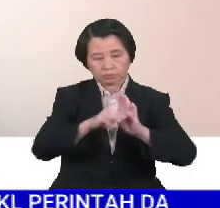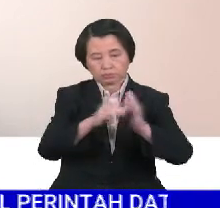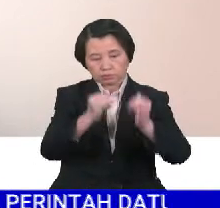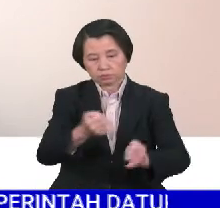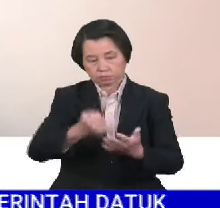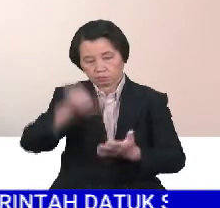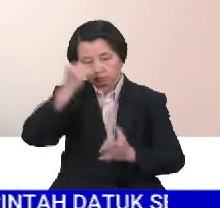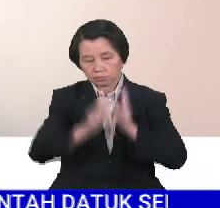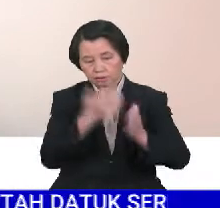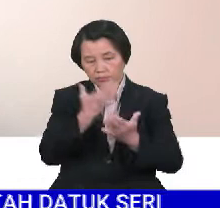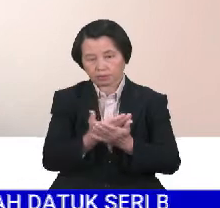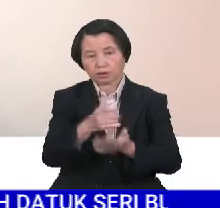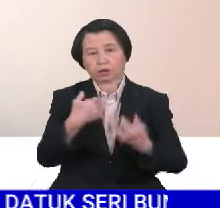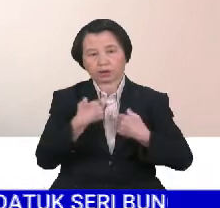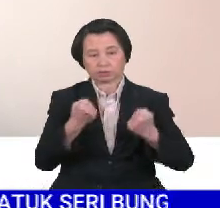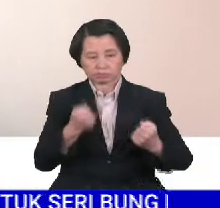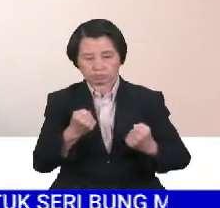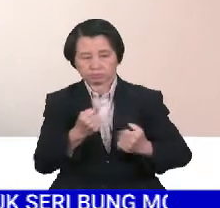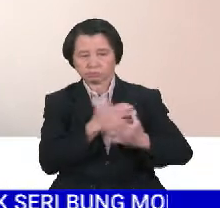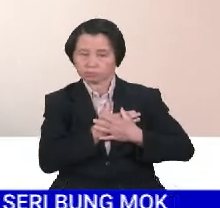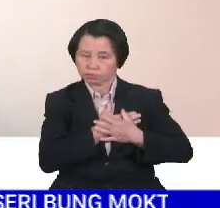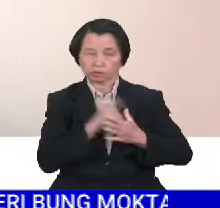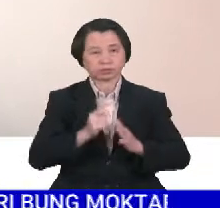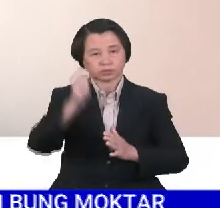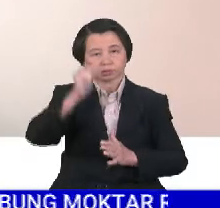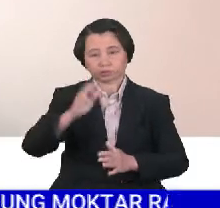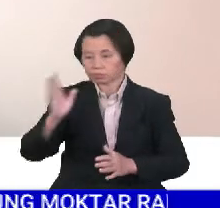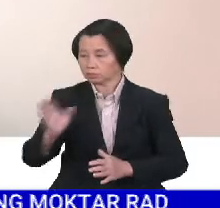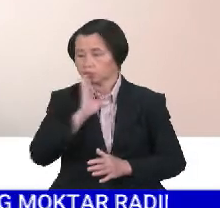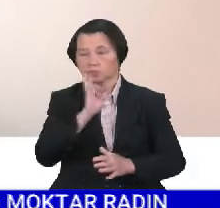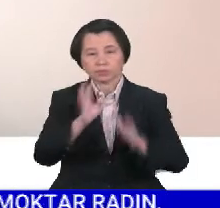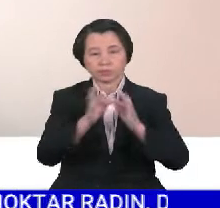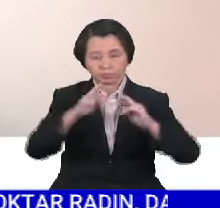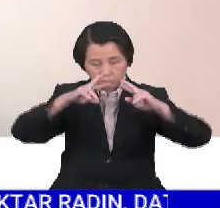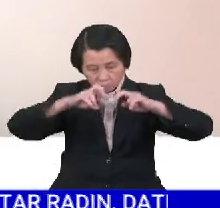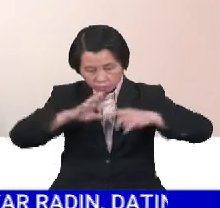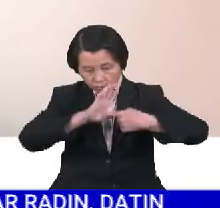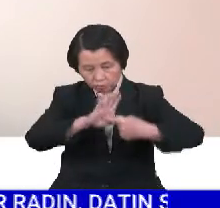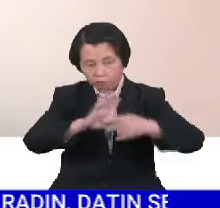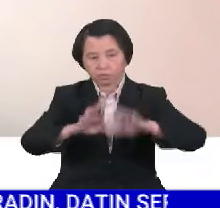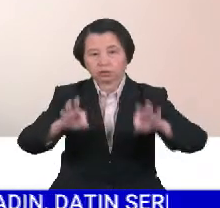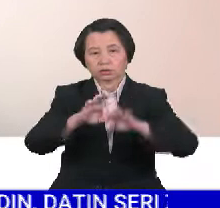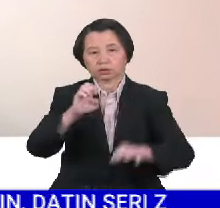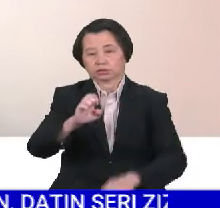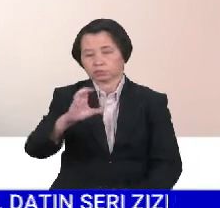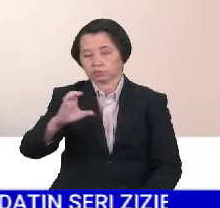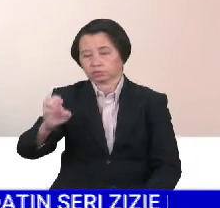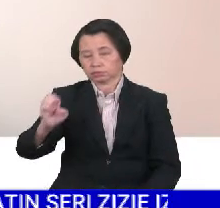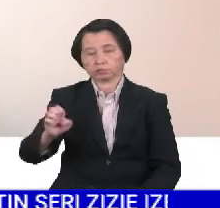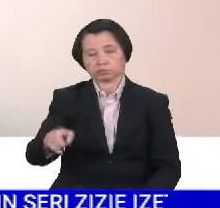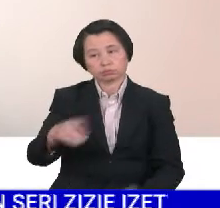berilmu berakhlak baik dan mempunyai jati diri yang tinggi bila menjelaskan beberapa kajian telah menunjukkan pentingnya isi